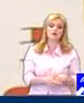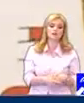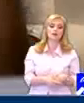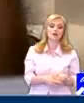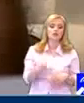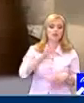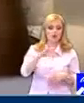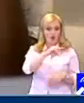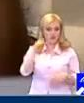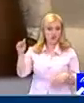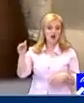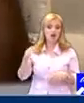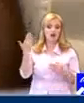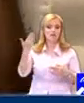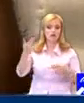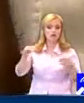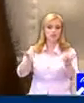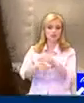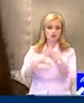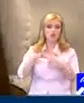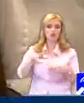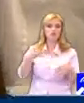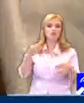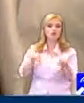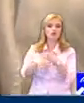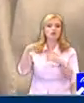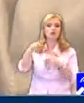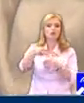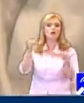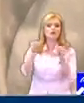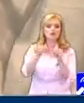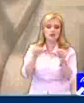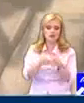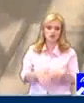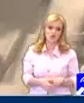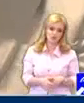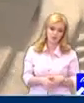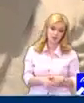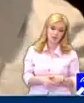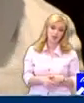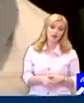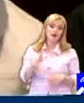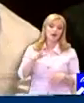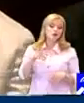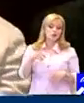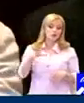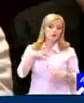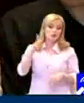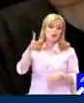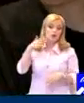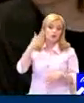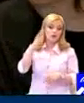oficiate la Bruxelles în 2010. Ei au contestat la Curtea Constituțională a României prevederea din Codul Civil care împiedică